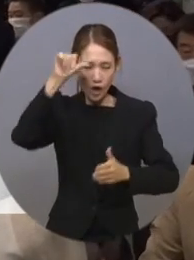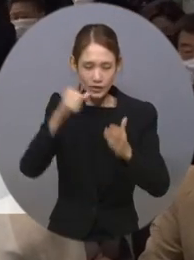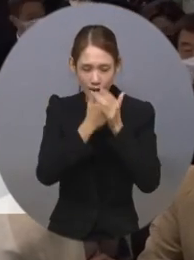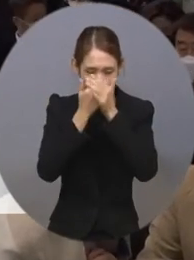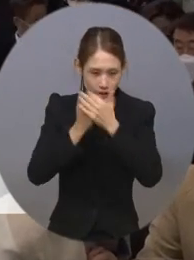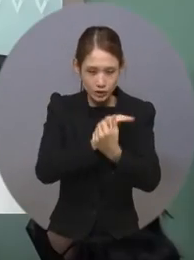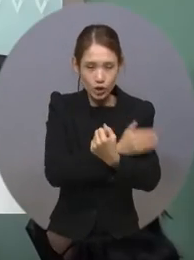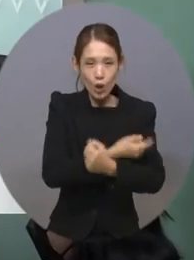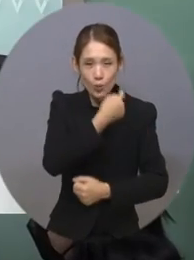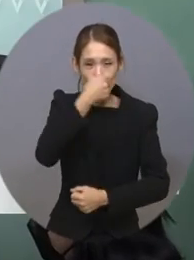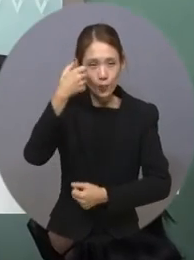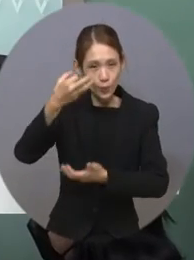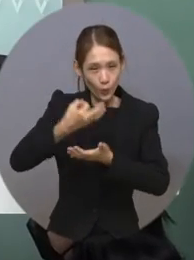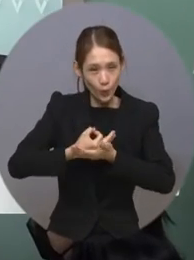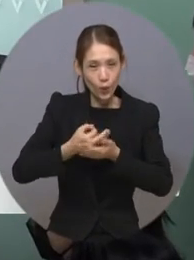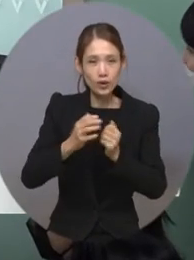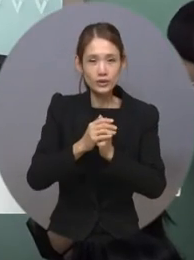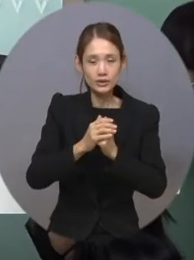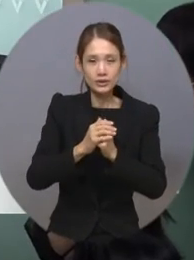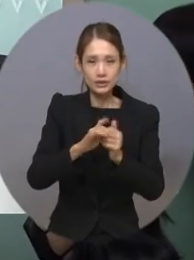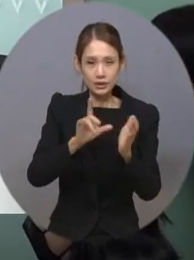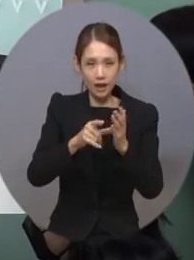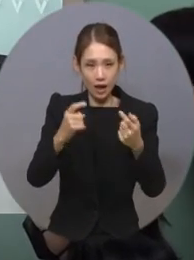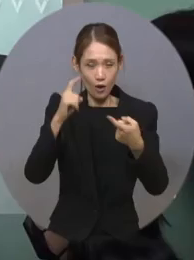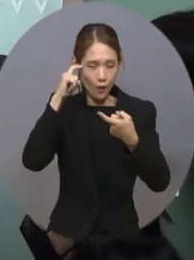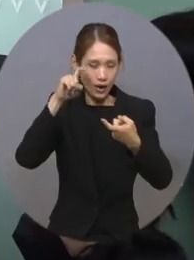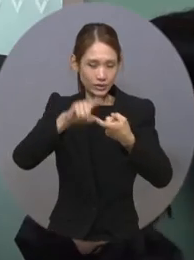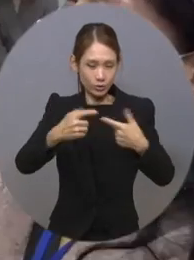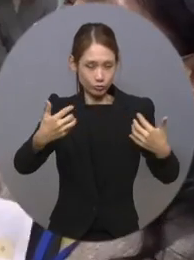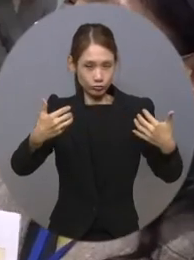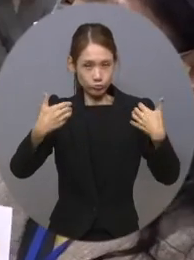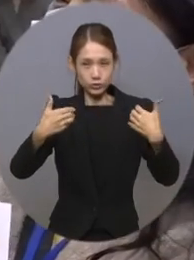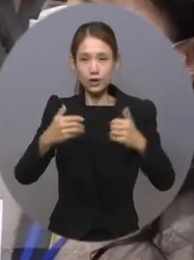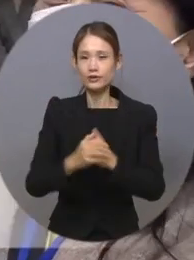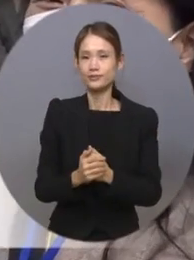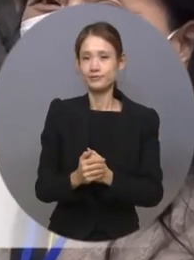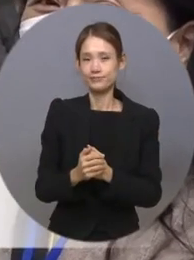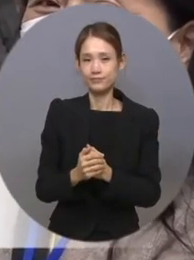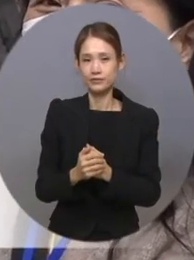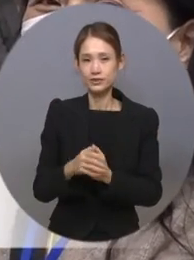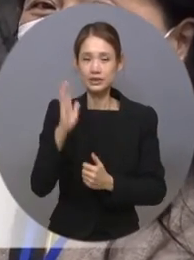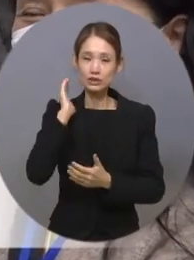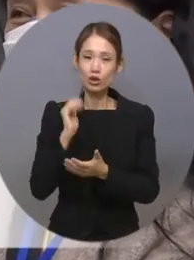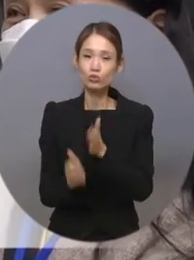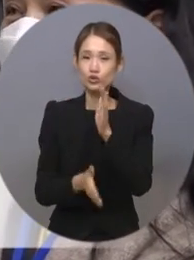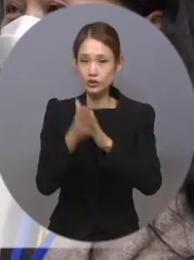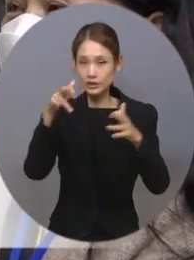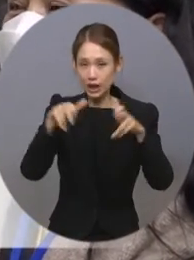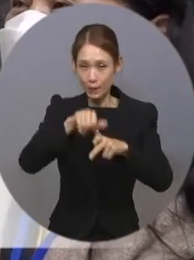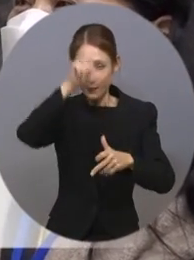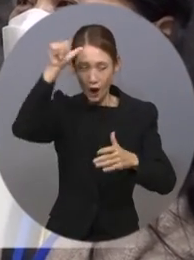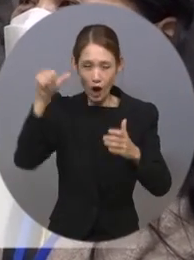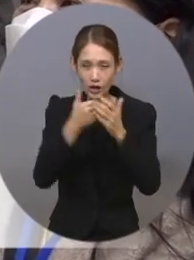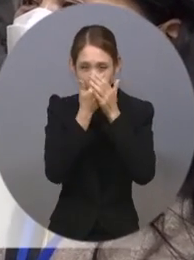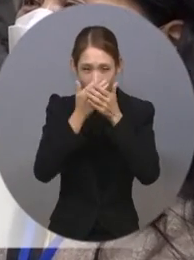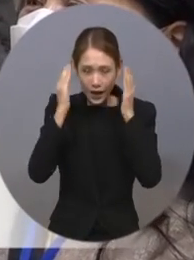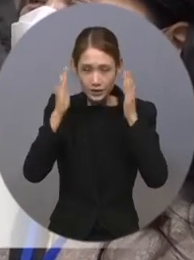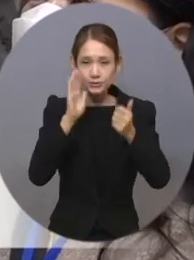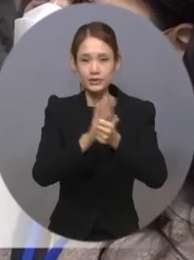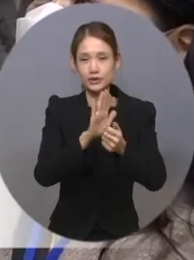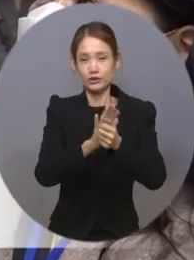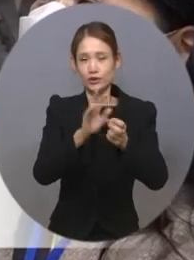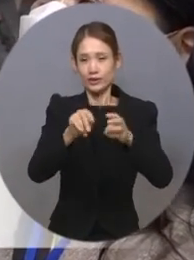보장이라는 시대적 요청에 대한 뜨거운 관심을 보였습니다. 의정부시 장애인 평생 학습지원센터